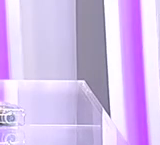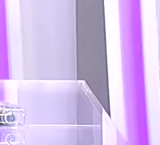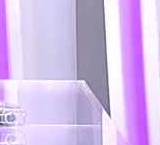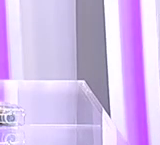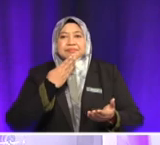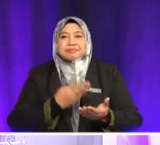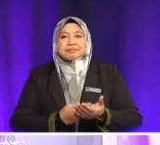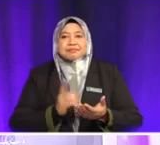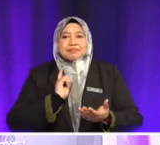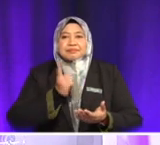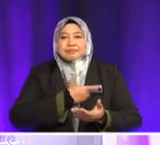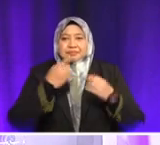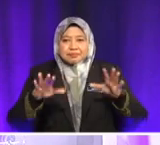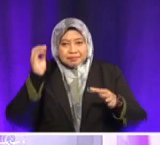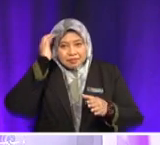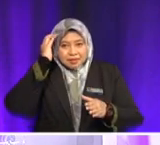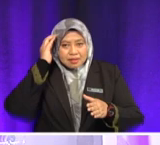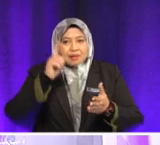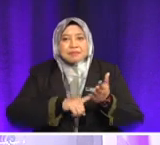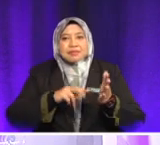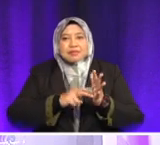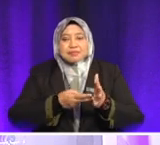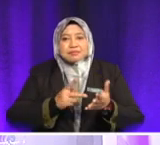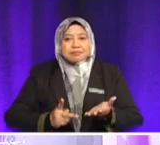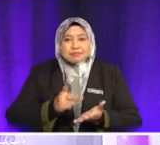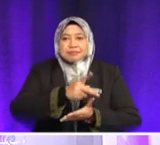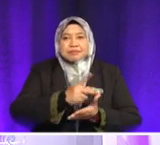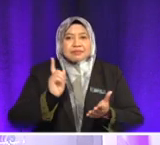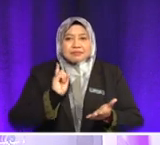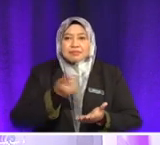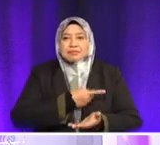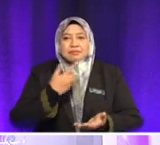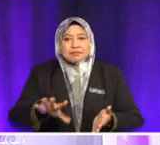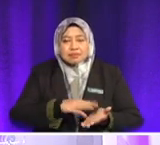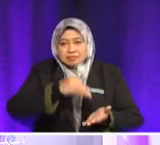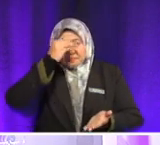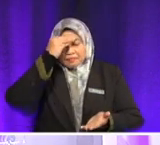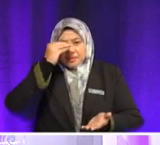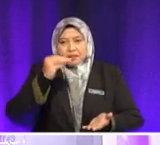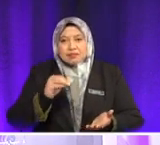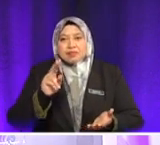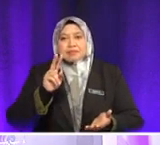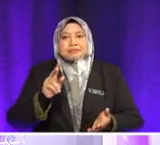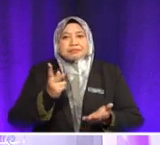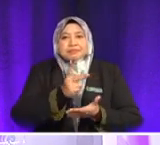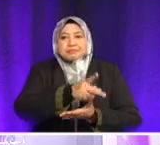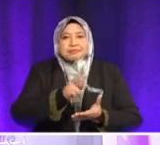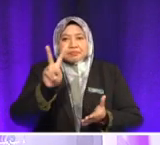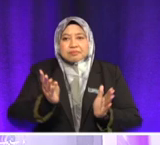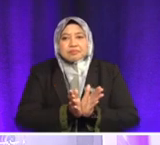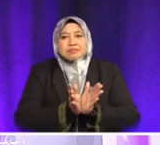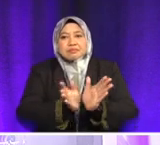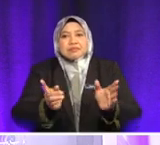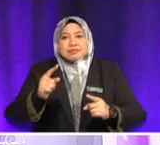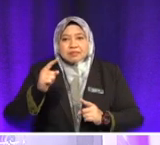Baiklah kita tidak tahu apa yang dimaksud dengan lokes Dan kita pun udah belajar juga lokes dalam bentuk 2 dimensi dan sekarang ini